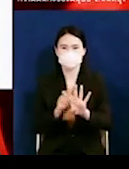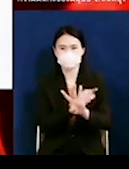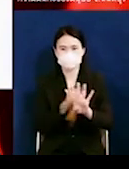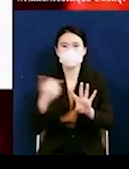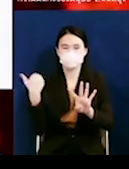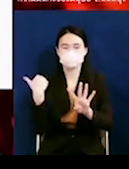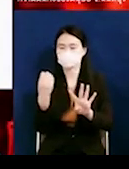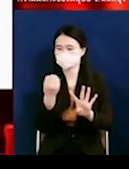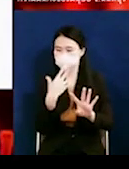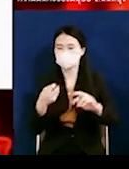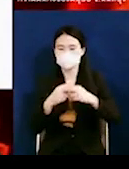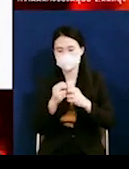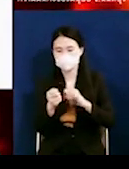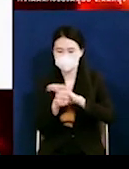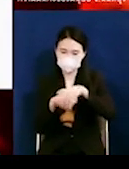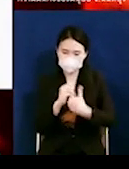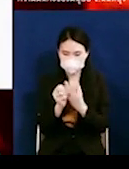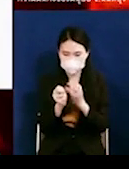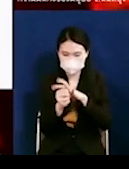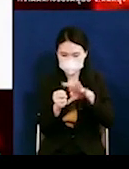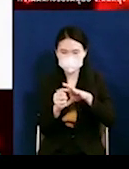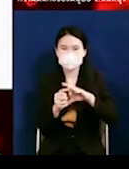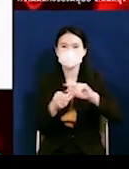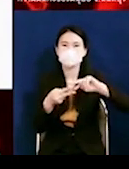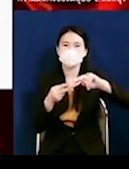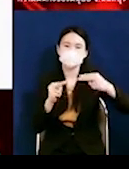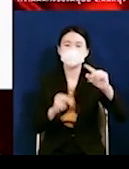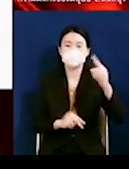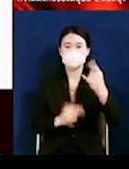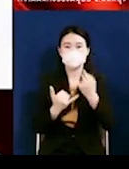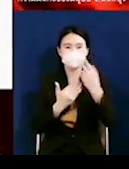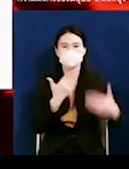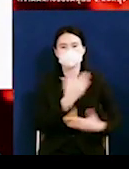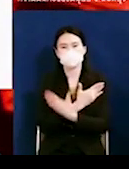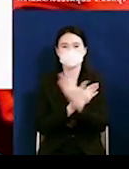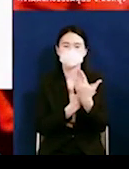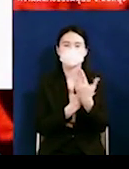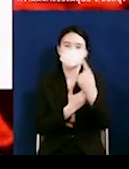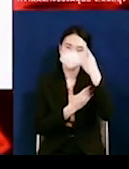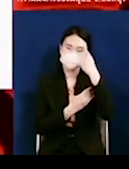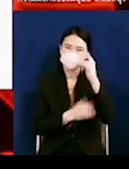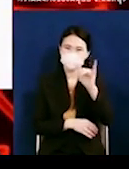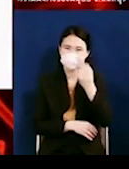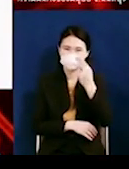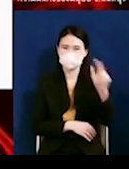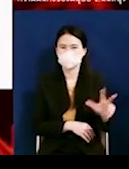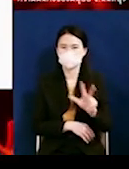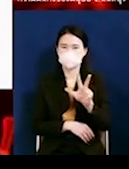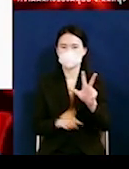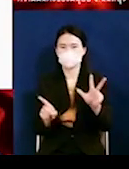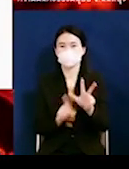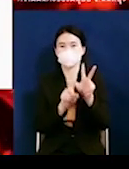ะครับเพราะฉะนั้นเราก็วินิจฉัยขณะนี้ว่ามีโอกาสที่จะเป็นโอไมครอนอีก1รายนะครับคือร